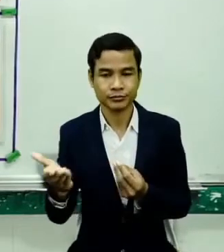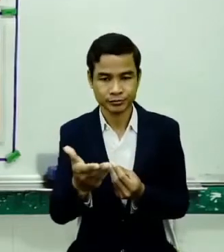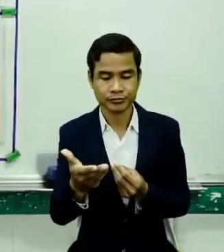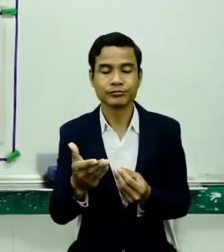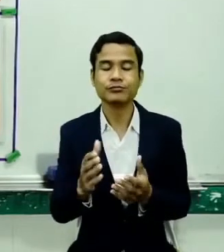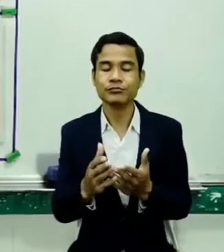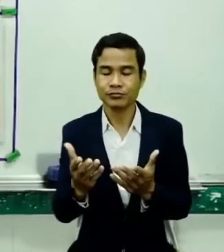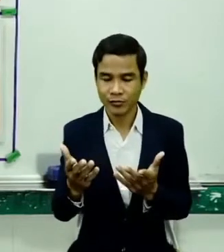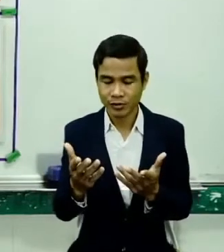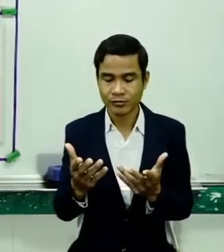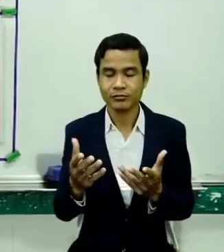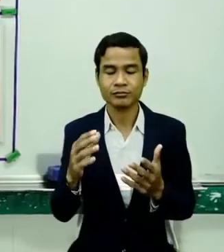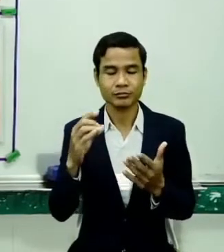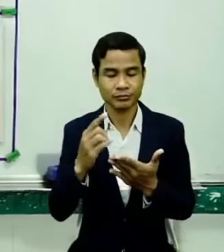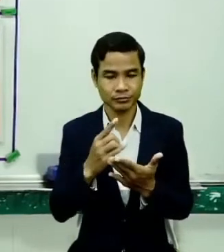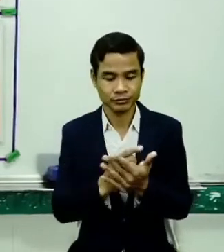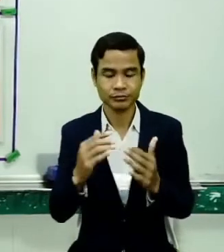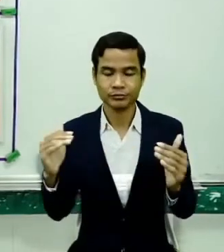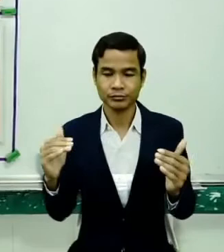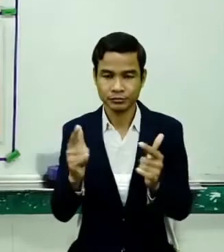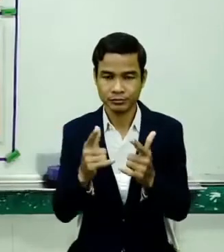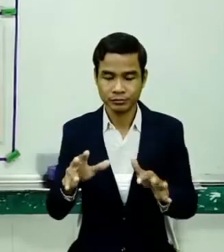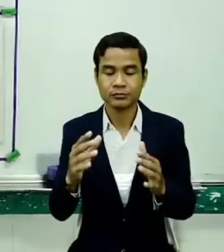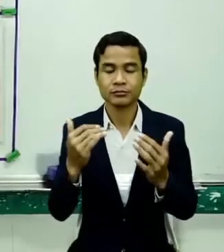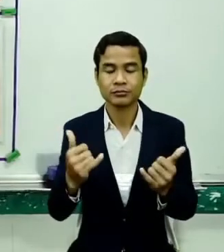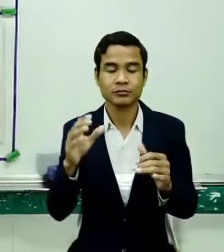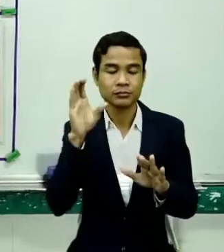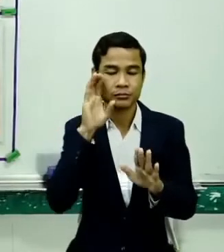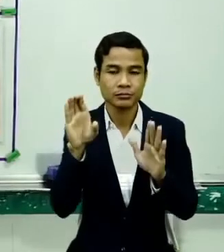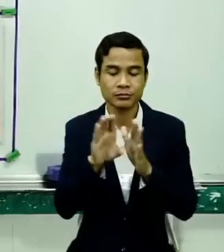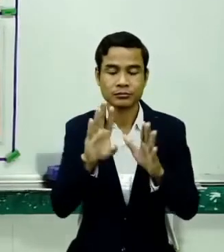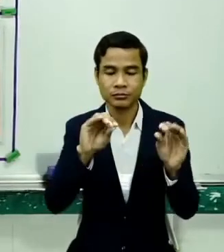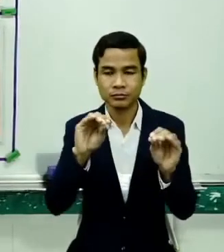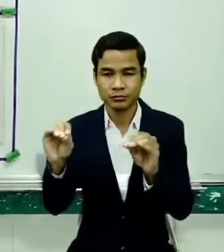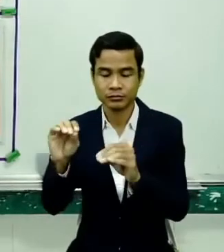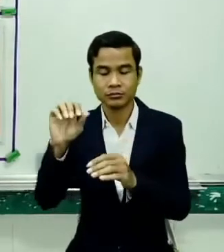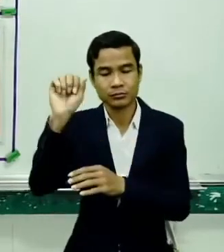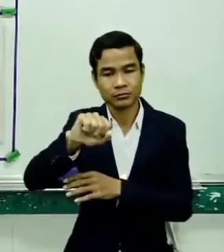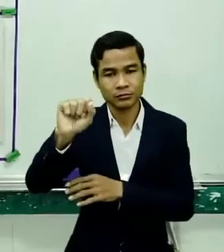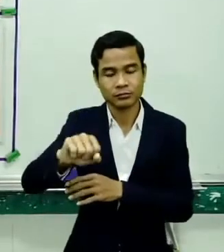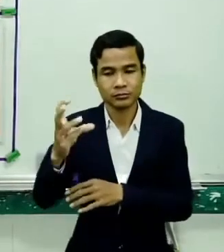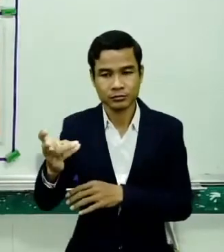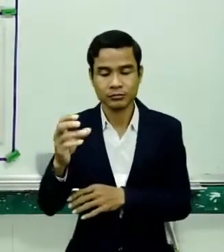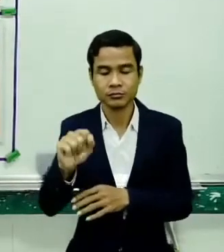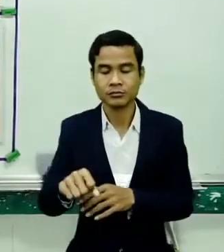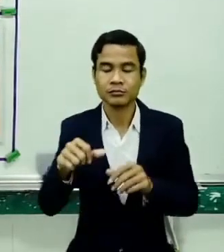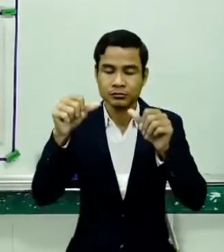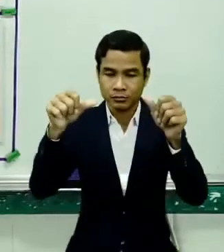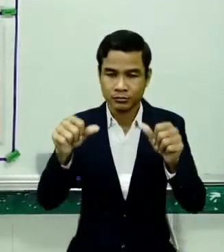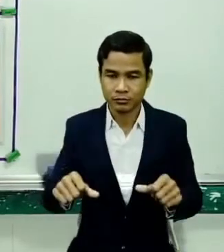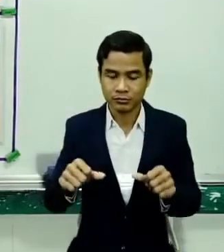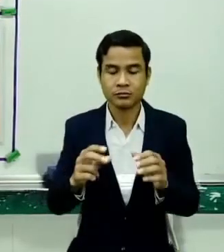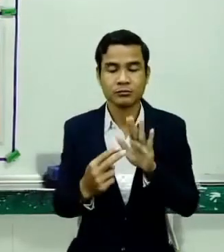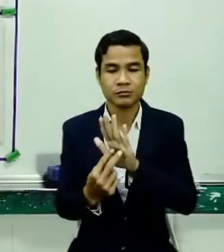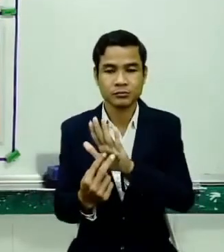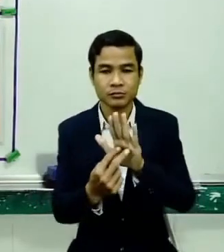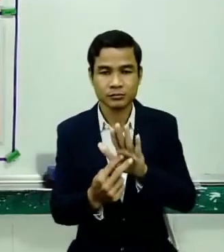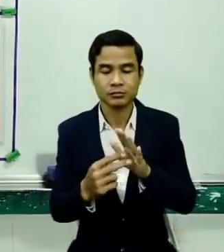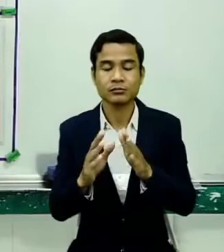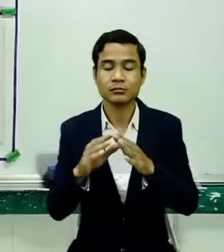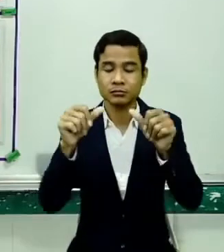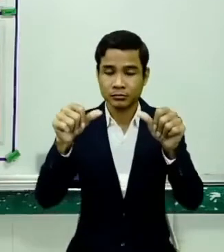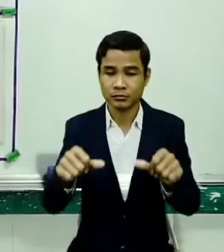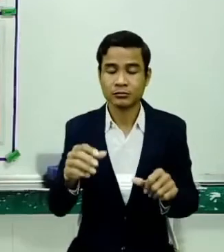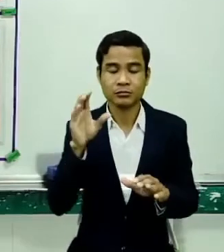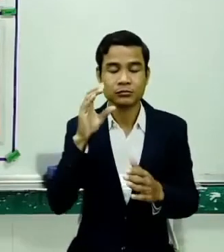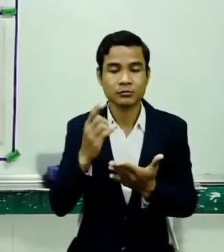ហើយដូច្នេះអ្នកគ្រូសូមដករូបភាពហើយនឹងលុបសម្អាតខាងនេះចេញដើម្បីនឹងបង្ហាញនៅមេ